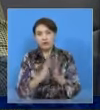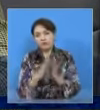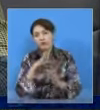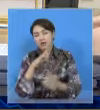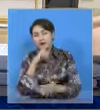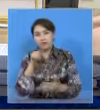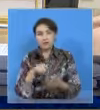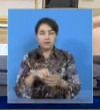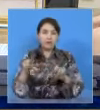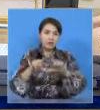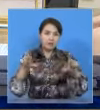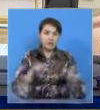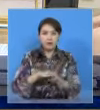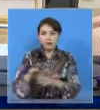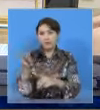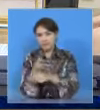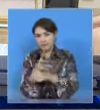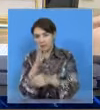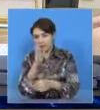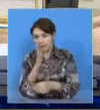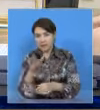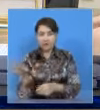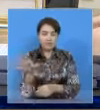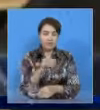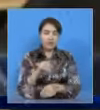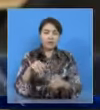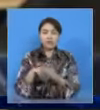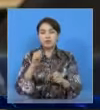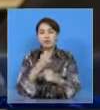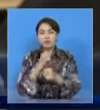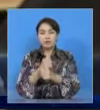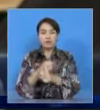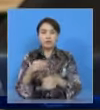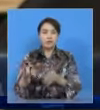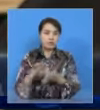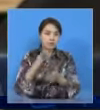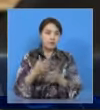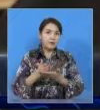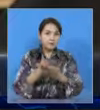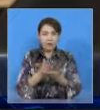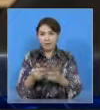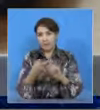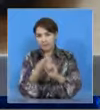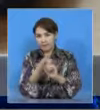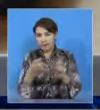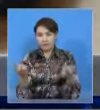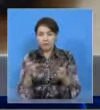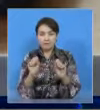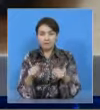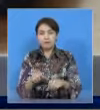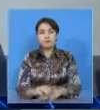қаралды. Мектептерге де түгел камера орнатылады, бәрін ішкі істер департаментінің жедел басқармасына тікелей байланыстыруы мүмкін.